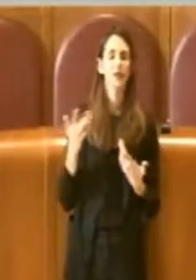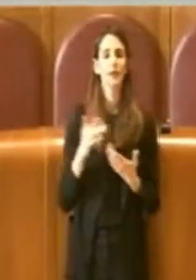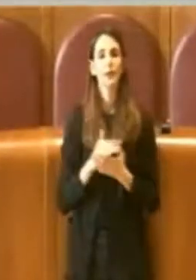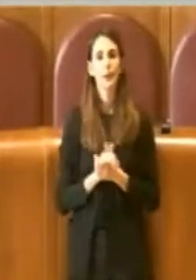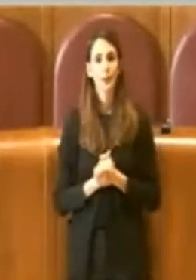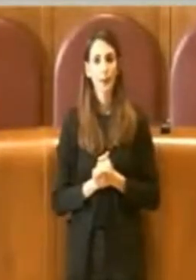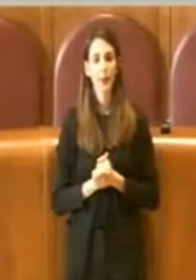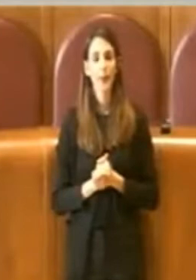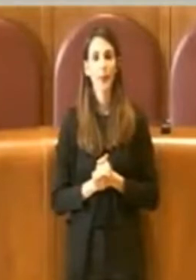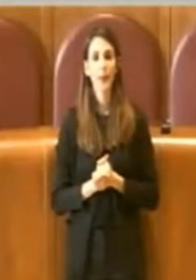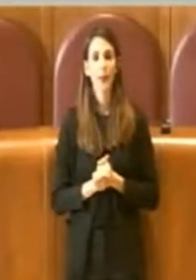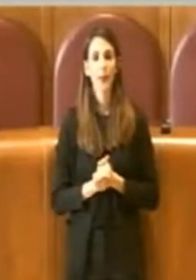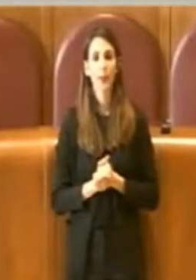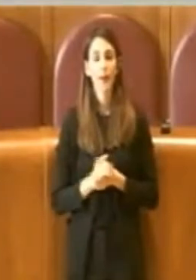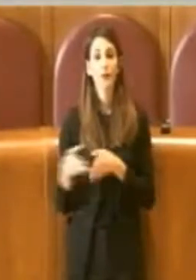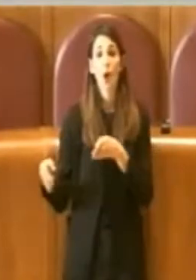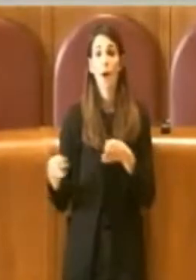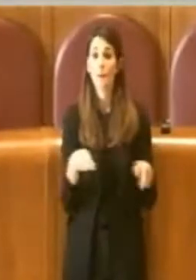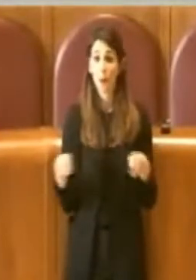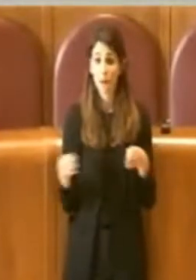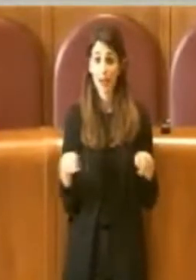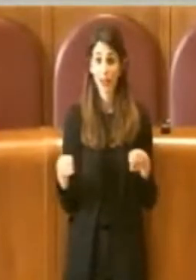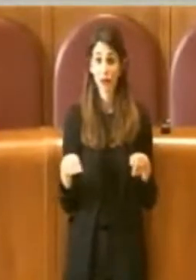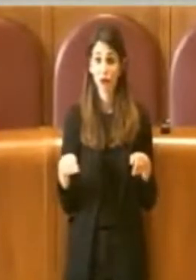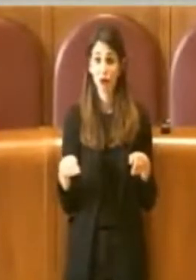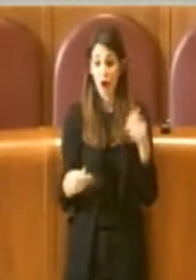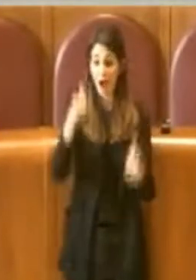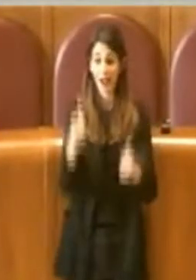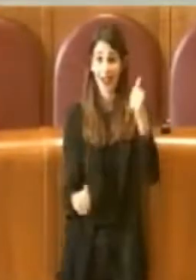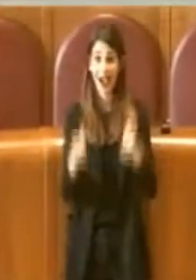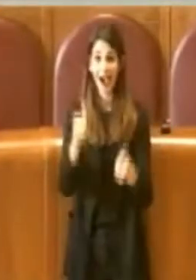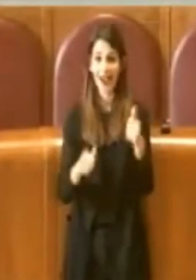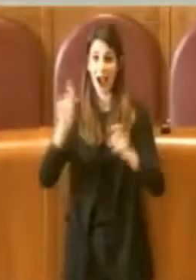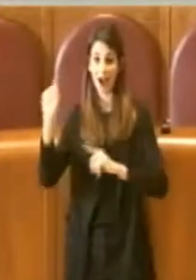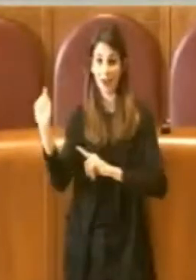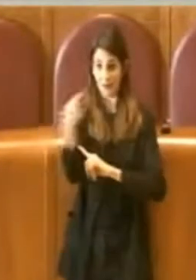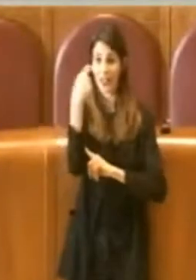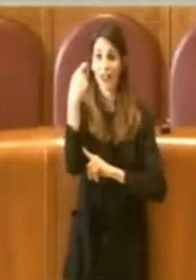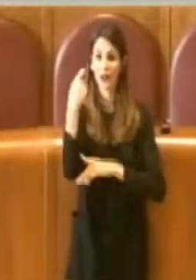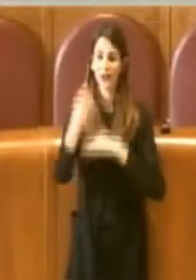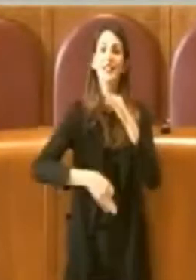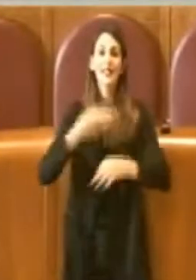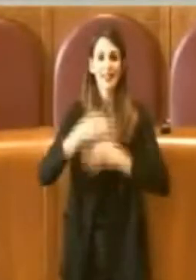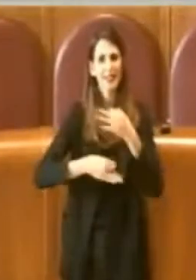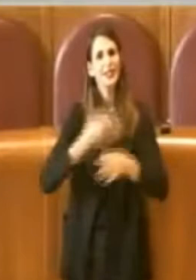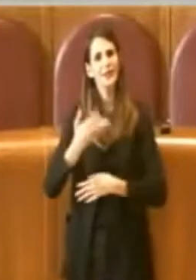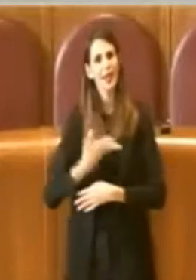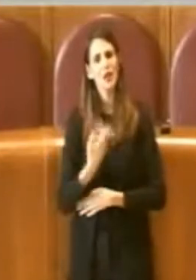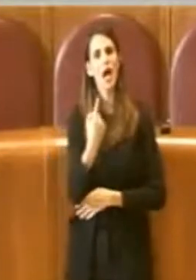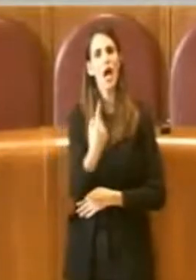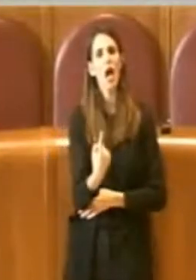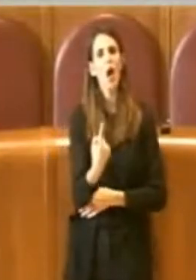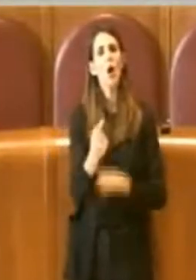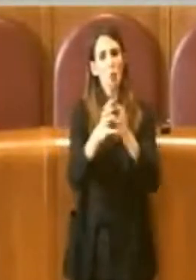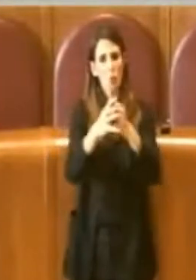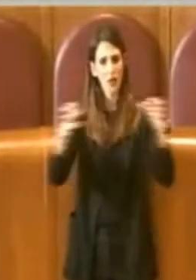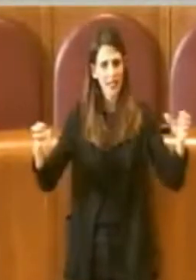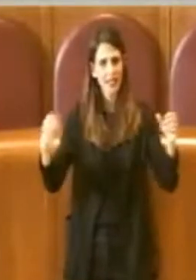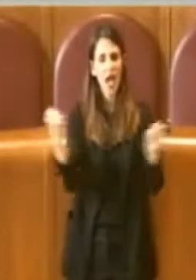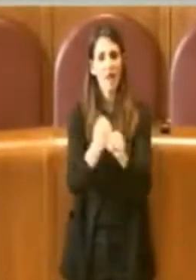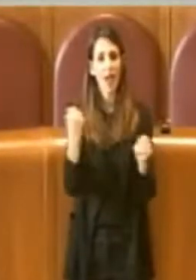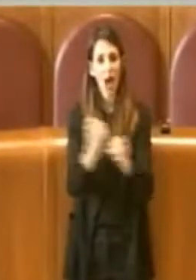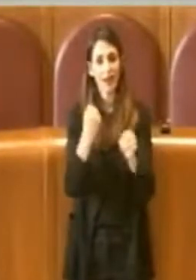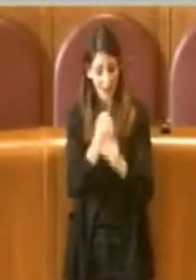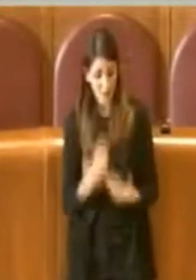che aggiudico la gara e quindi trovo il soggetto che poi farà quei lavori, passano comunque